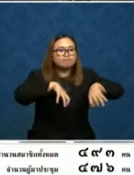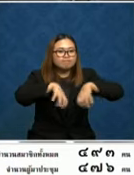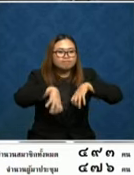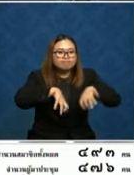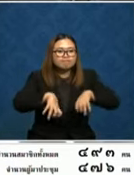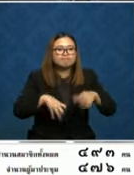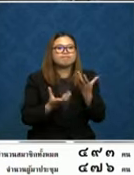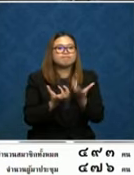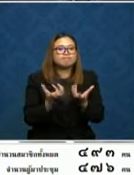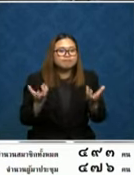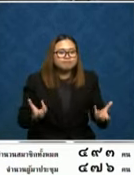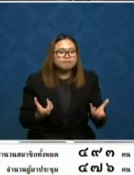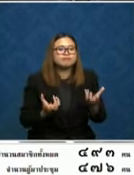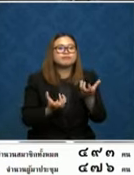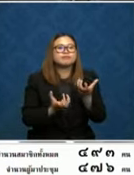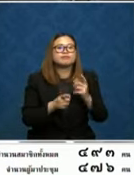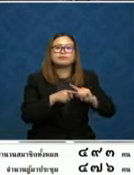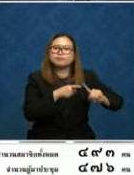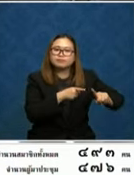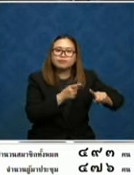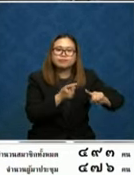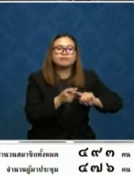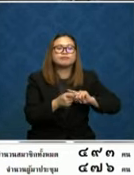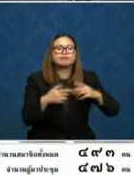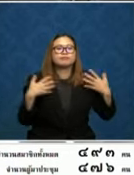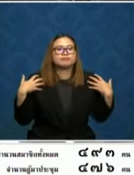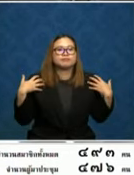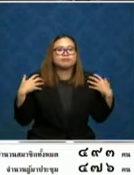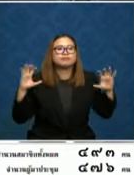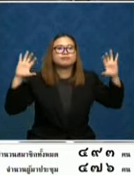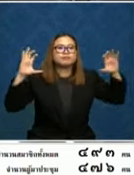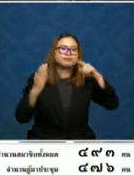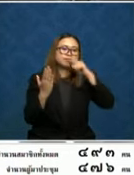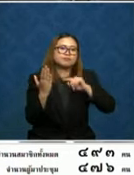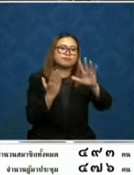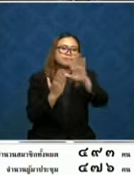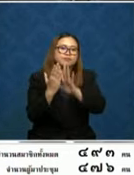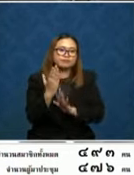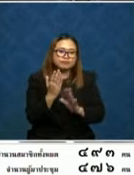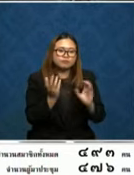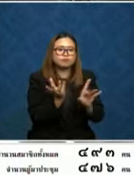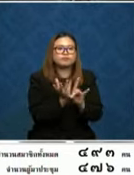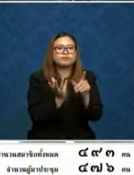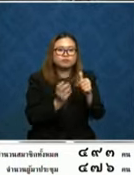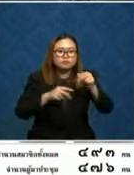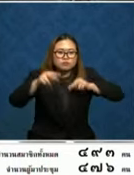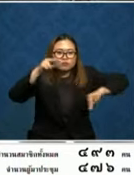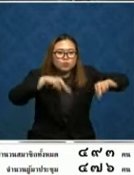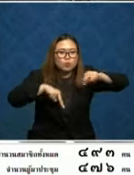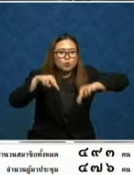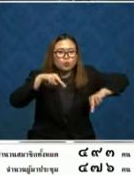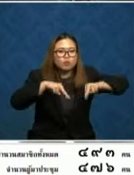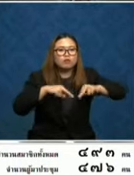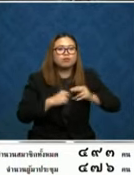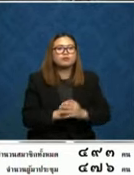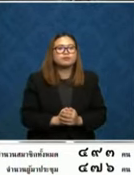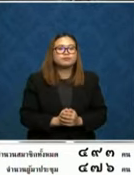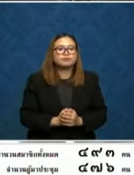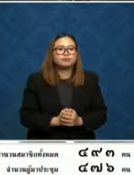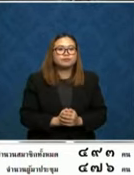พย์สินของแผ่นดินเนี่ยมีประสิทธิภาพแต่ดูโครงการต่างๆ